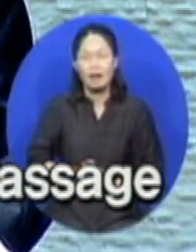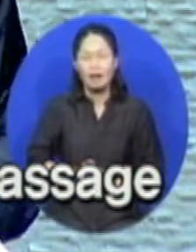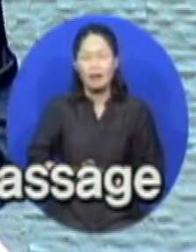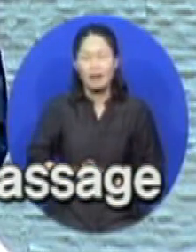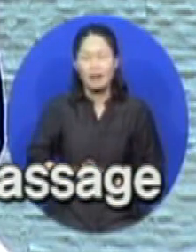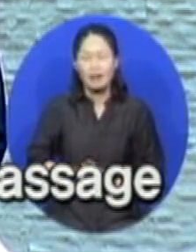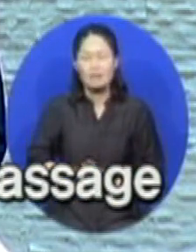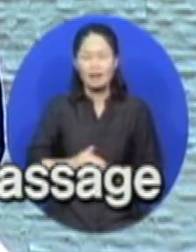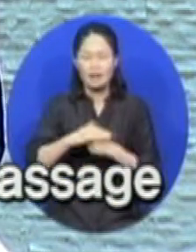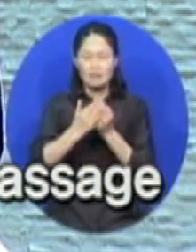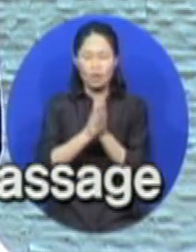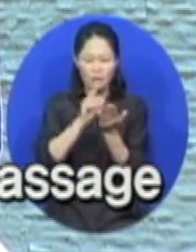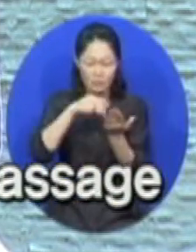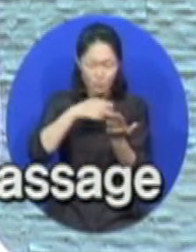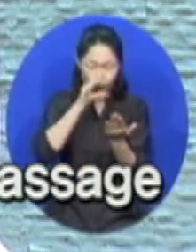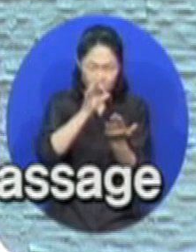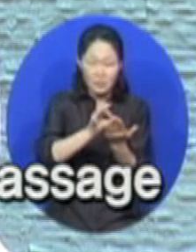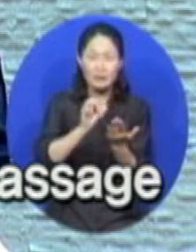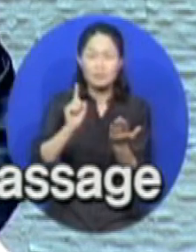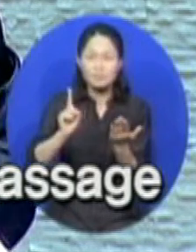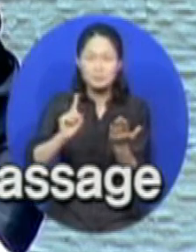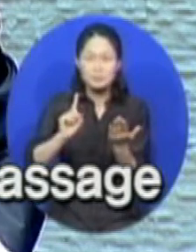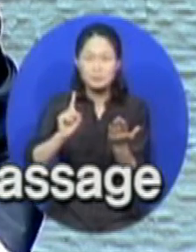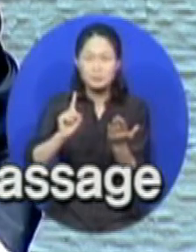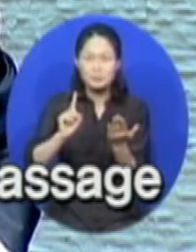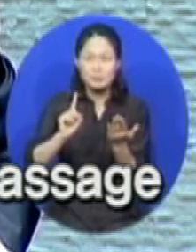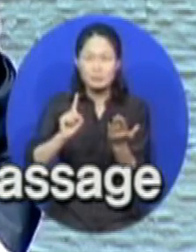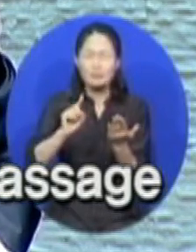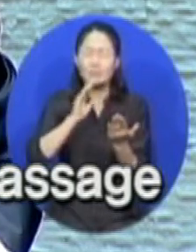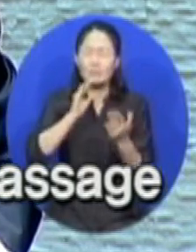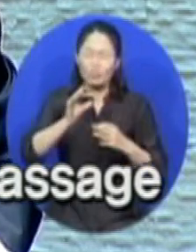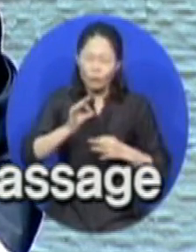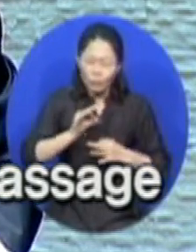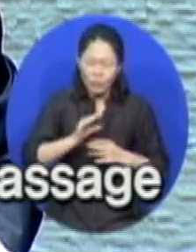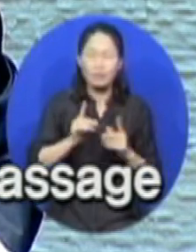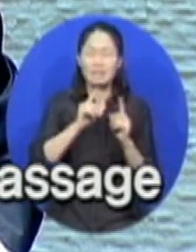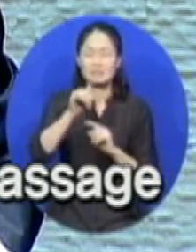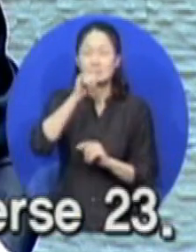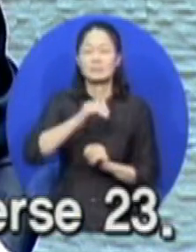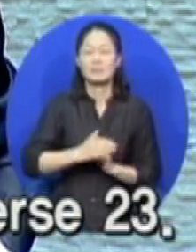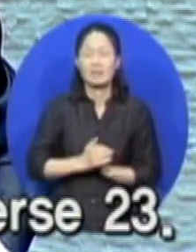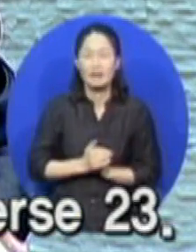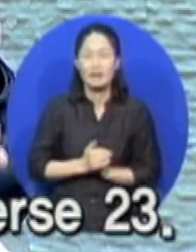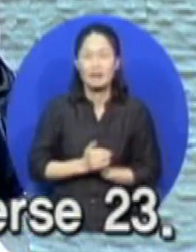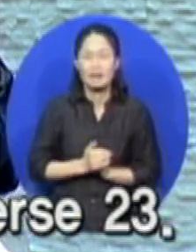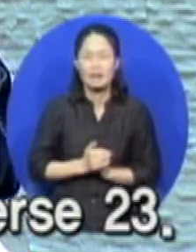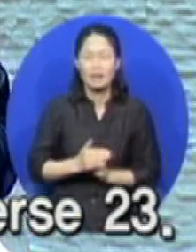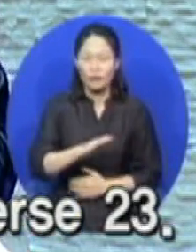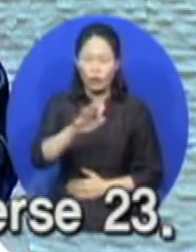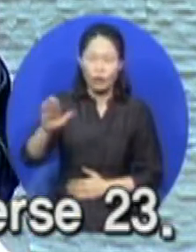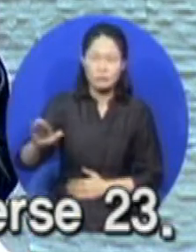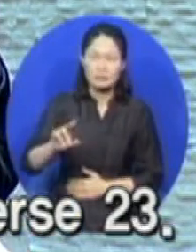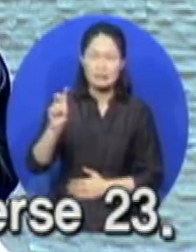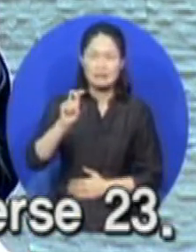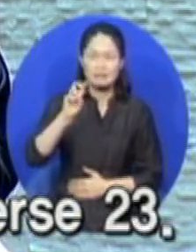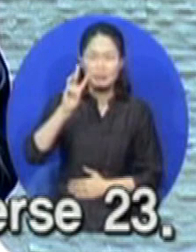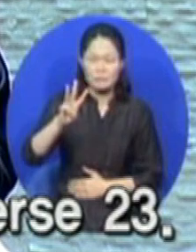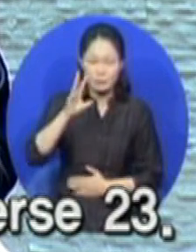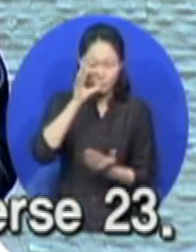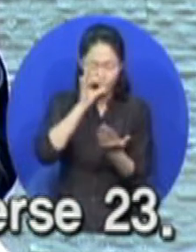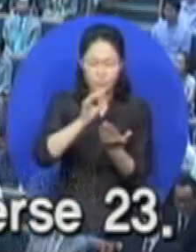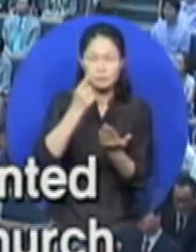근데 성경을 읽어 보니까 너무 말씀이다 해요 여러분이 13 저를 한번